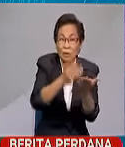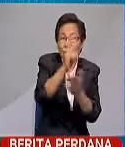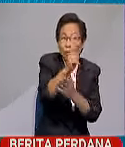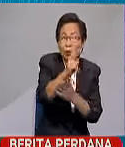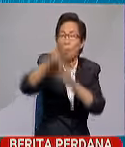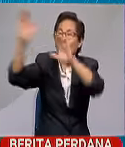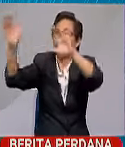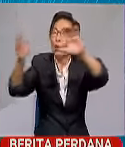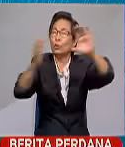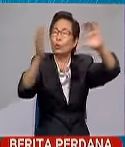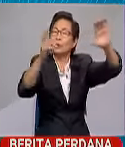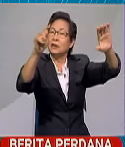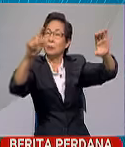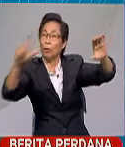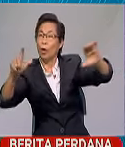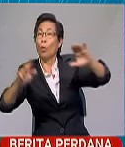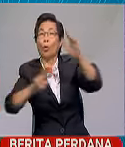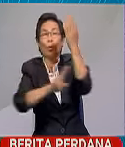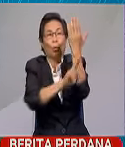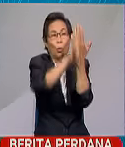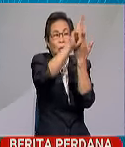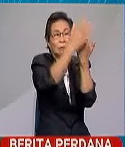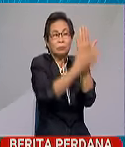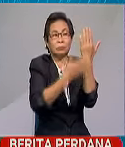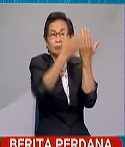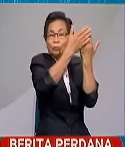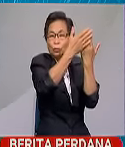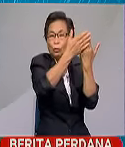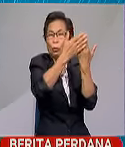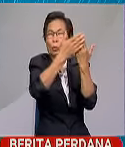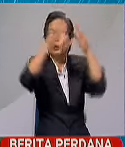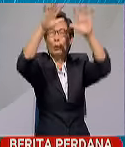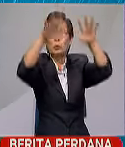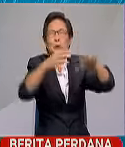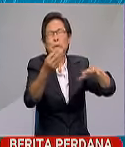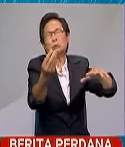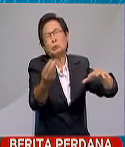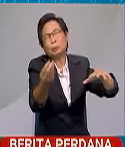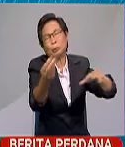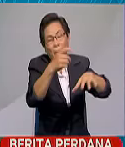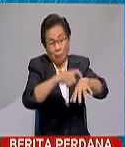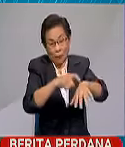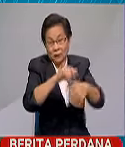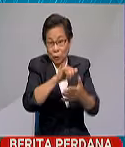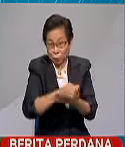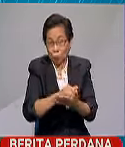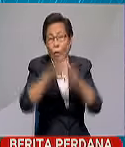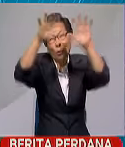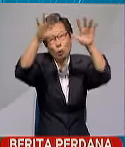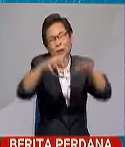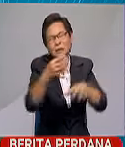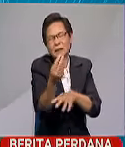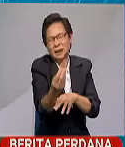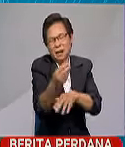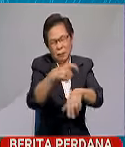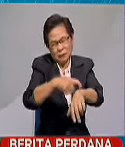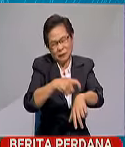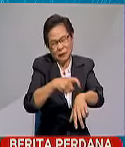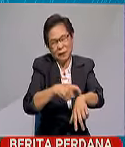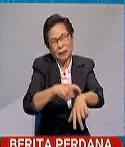laut ini, sememangnya utara semenanjung Malaysia menerima kurang taburan hujan dan dalam tempoh ini, hujan yang kurang dalam tempoh